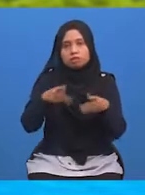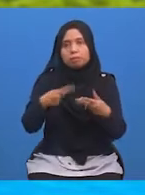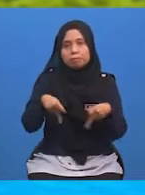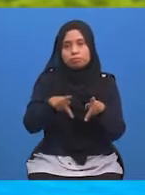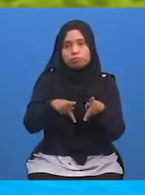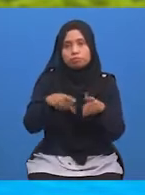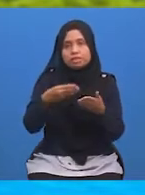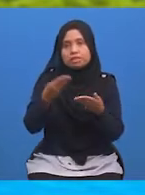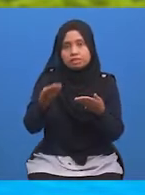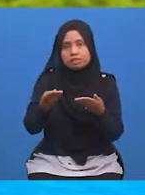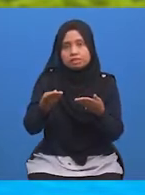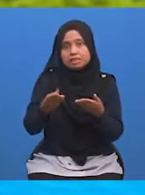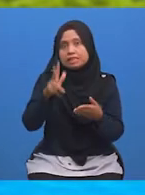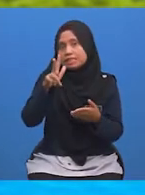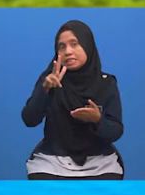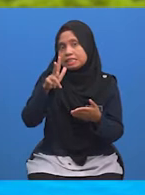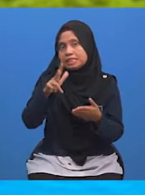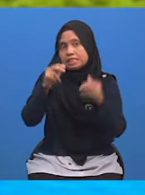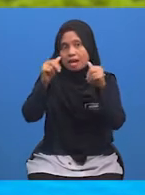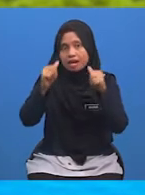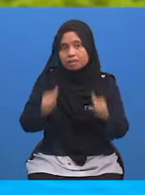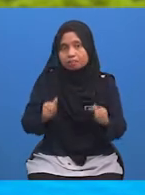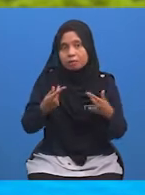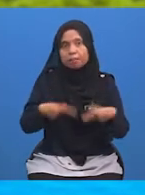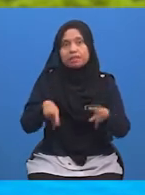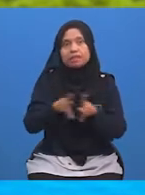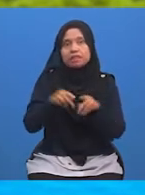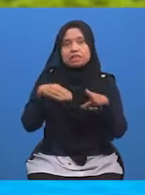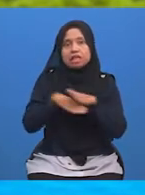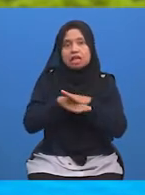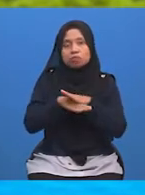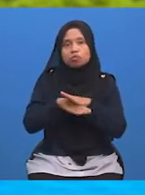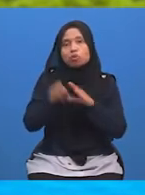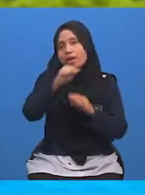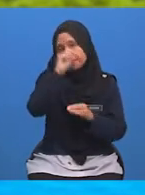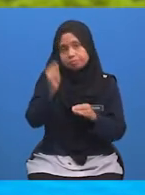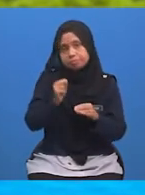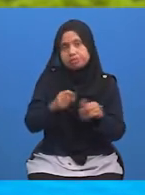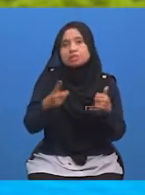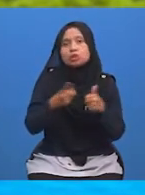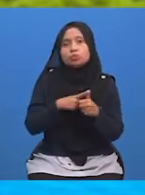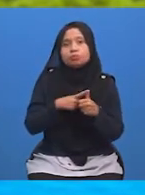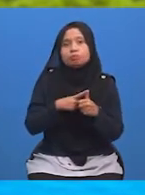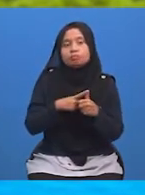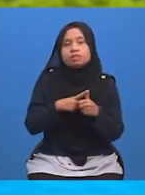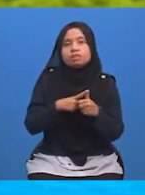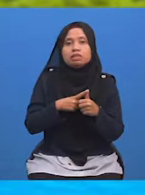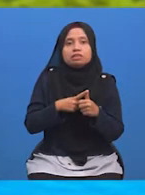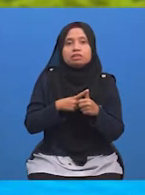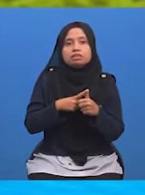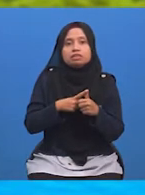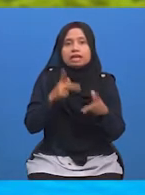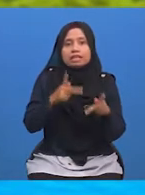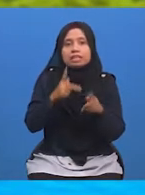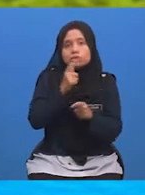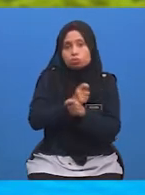penekanan kepada 3 aspek penting dalam struktur soalan, iaitu pertama,